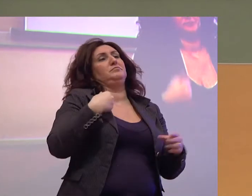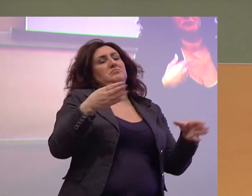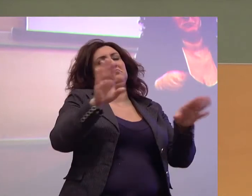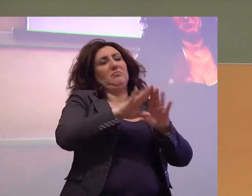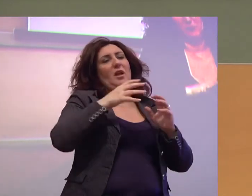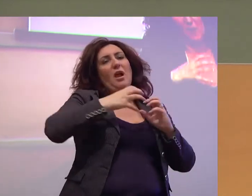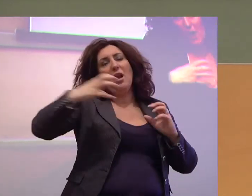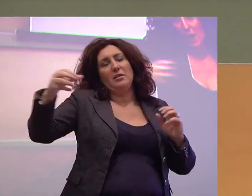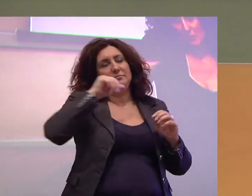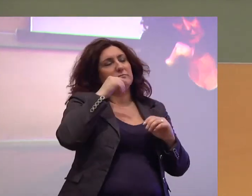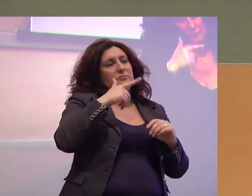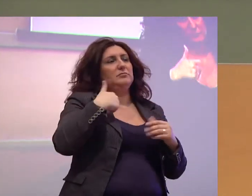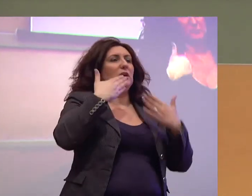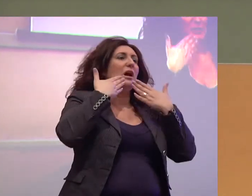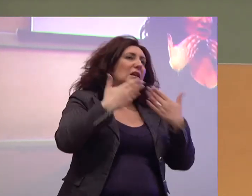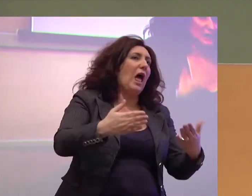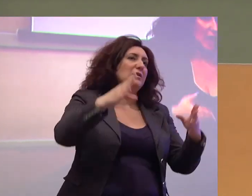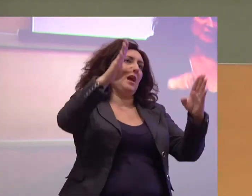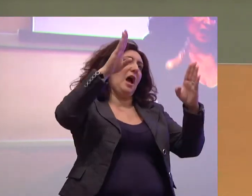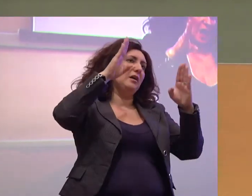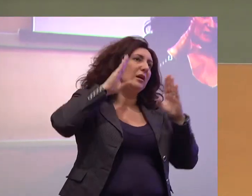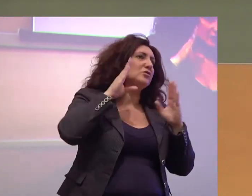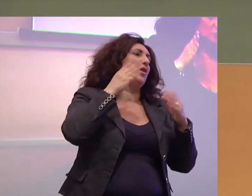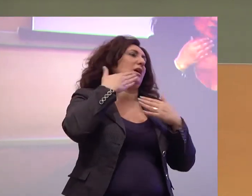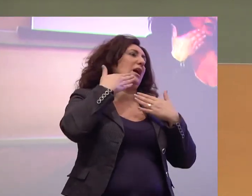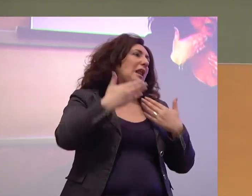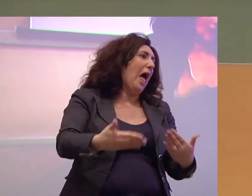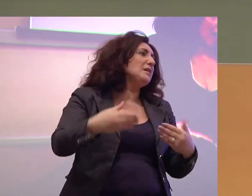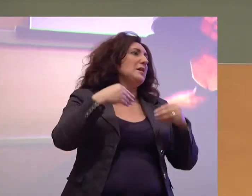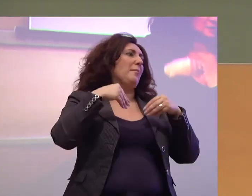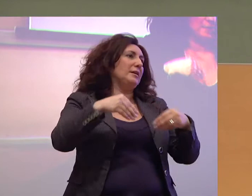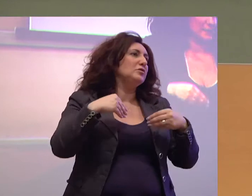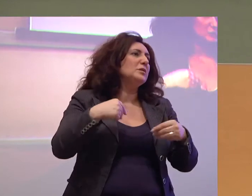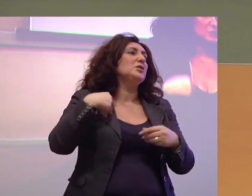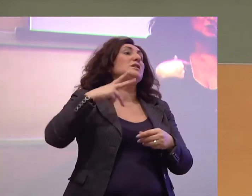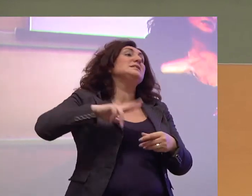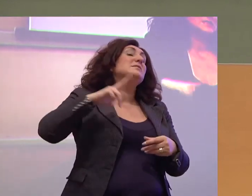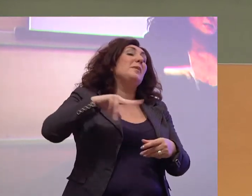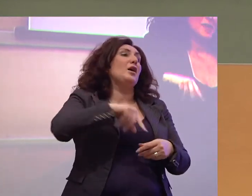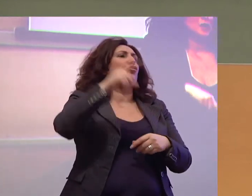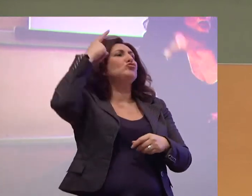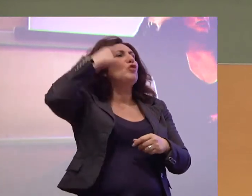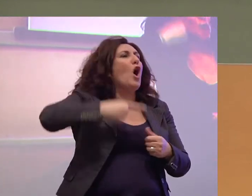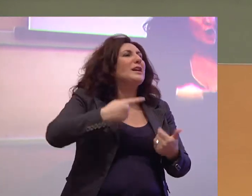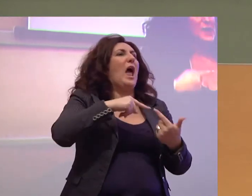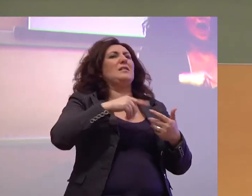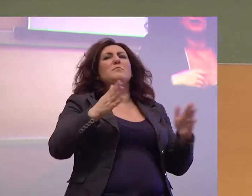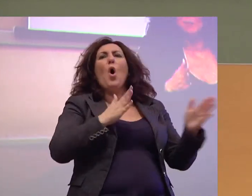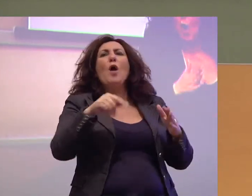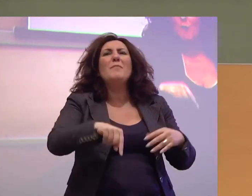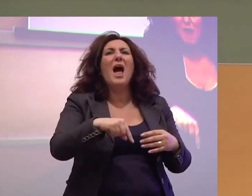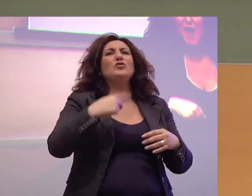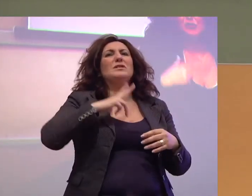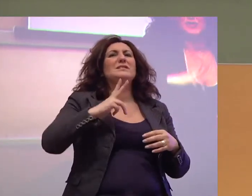ringraziando voi tutti per l'attenzione, per la partecipazione e spero che da questa giornata, da questo momento, possa